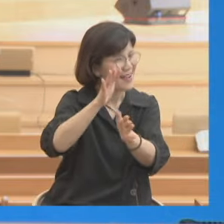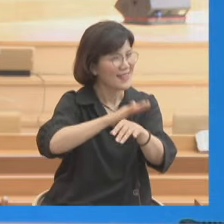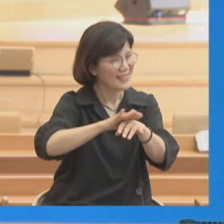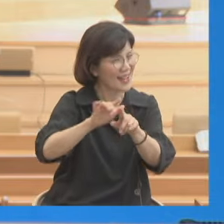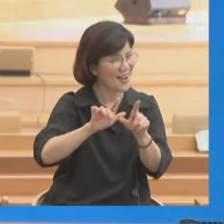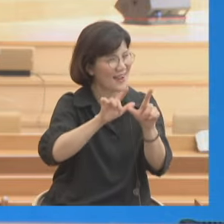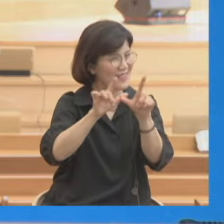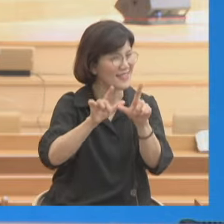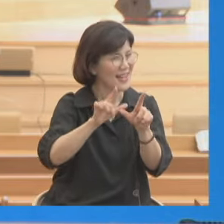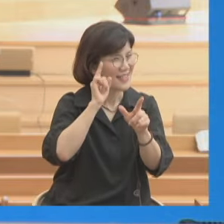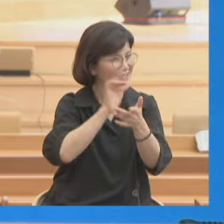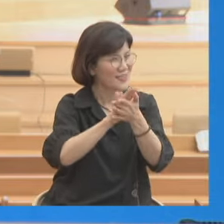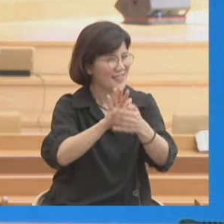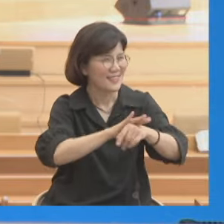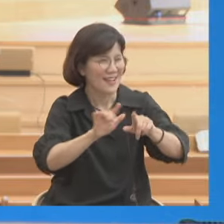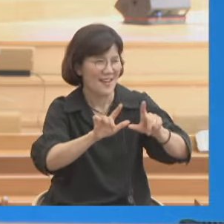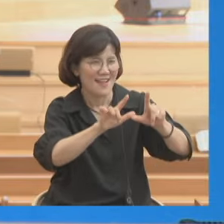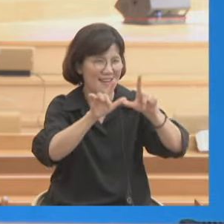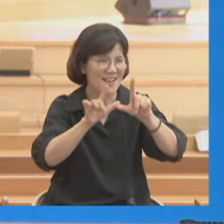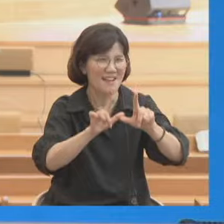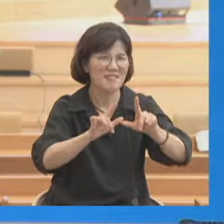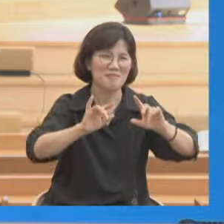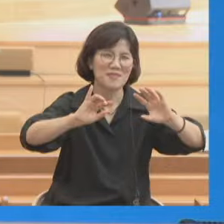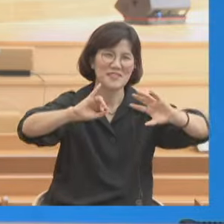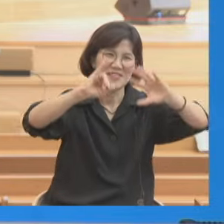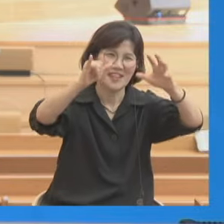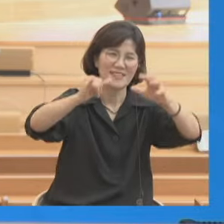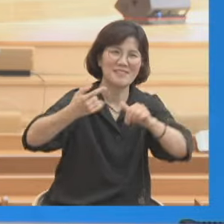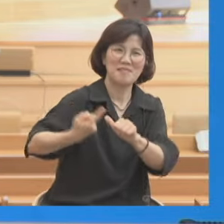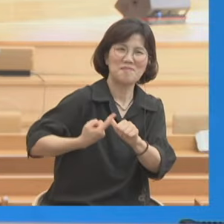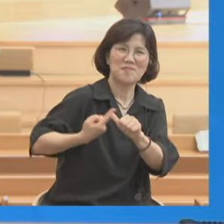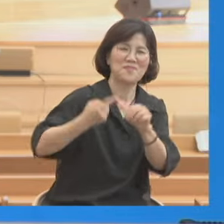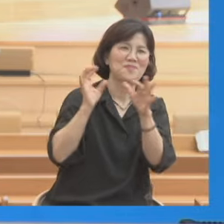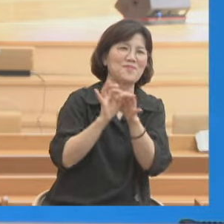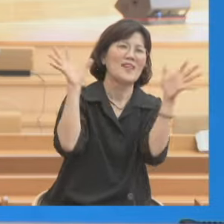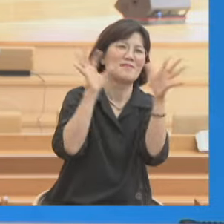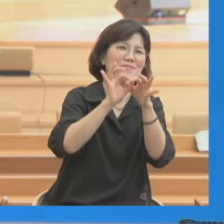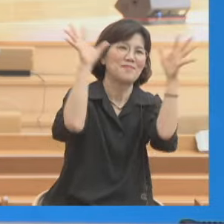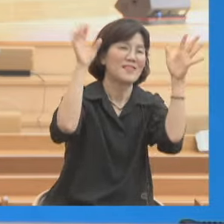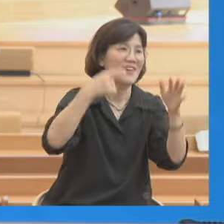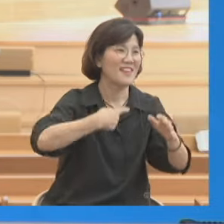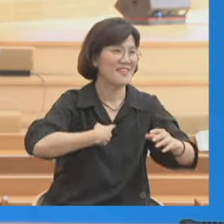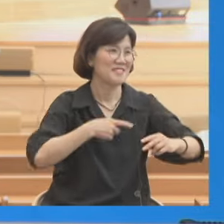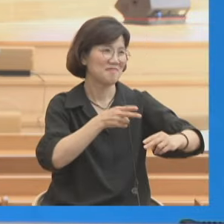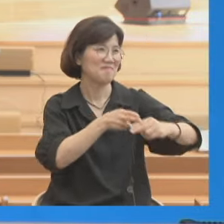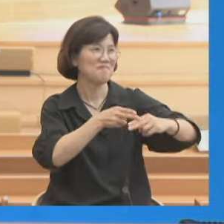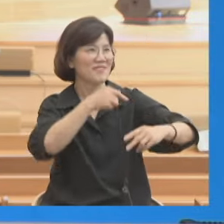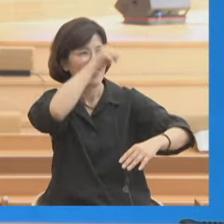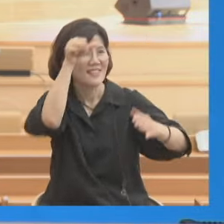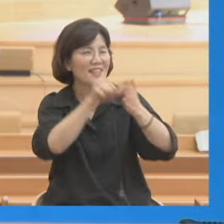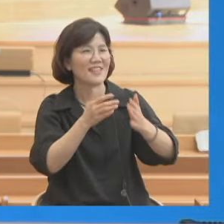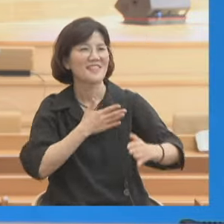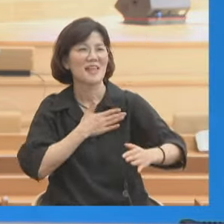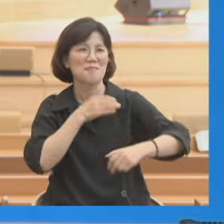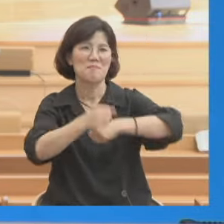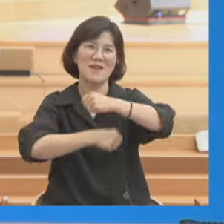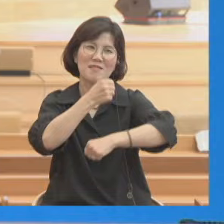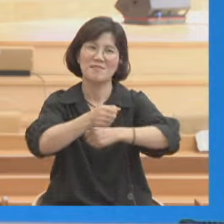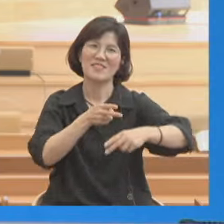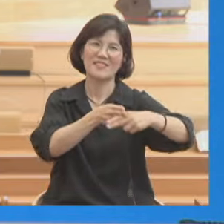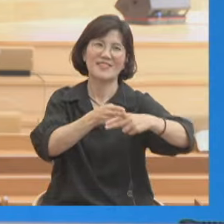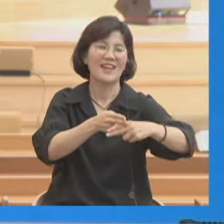살았을 거예요. 나름대로 세상이 뭐라고 손가락질 하든 상관없이 내 하고 싶은 대로 내 인생 내가 산다 그러면서